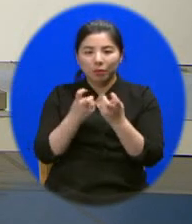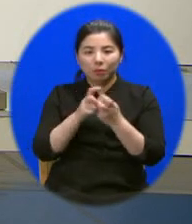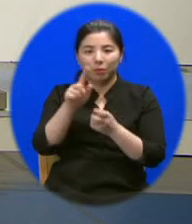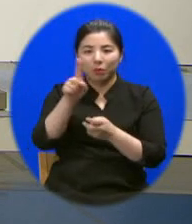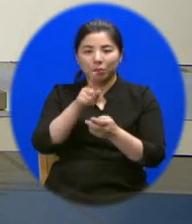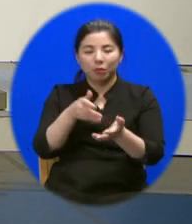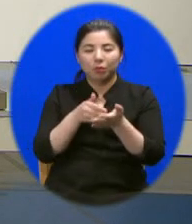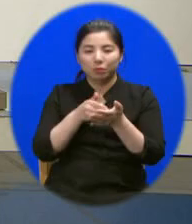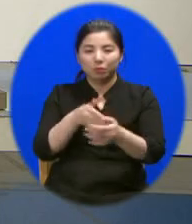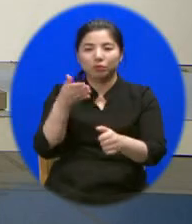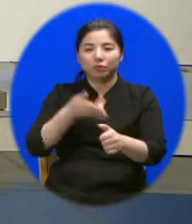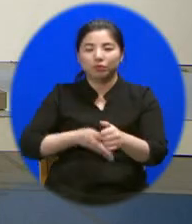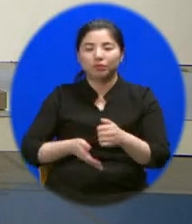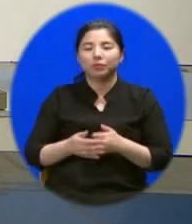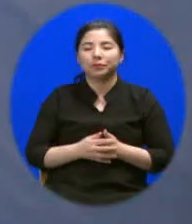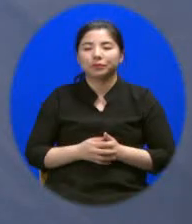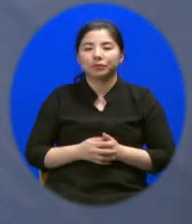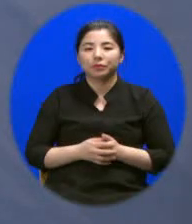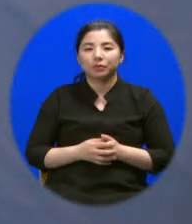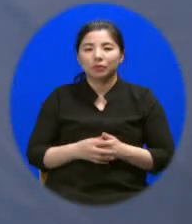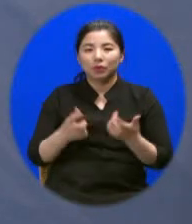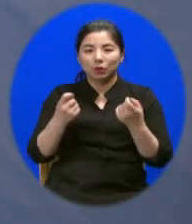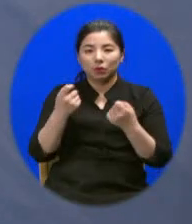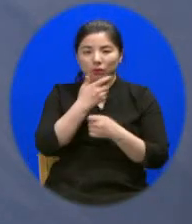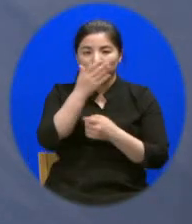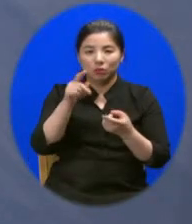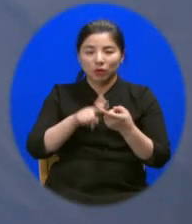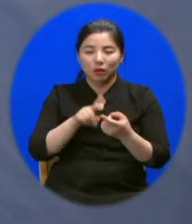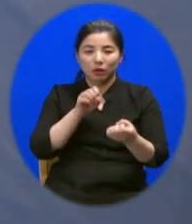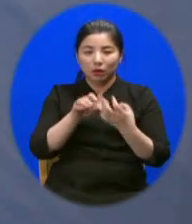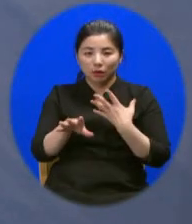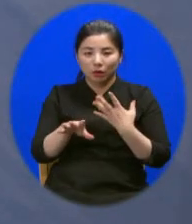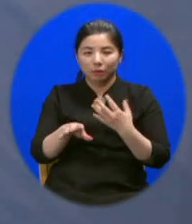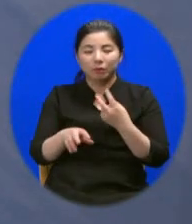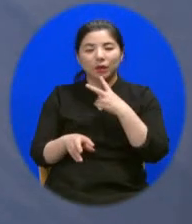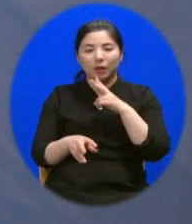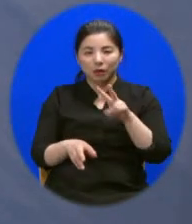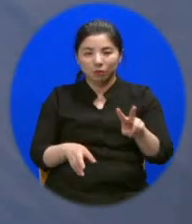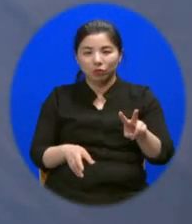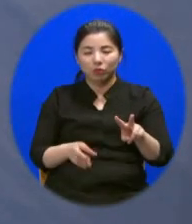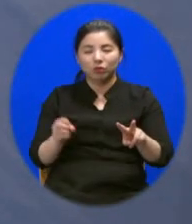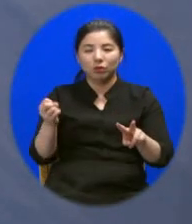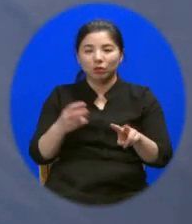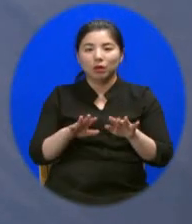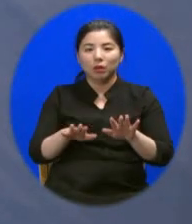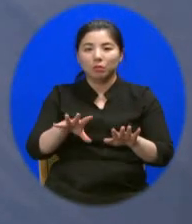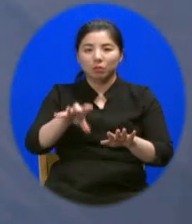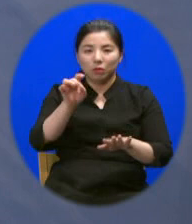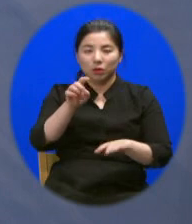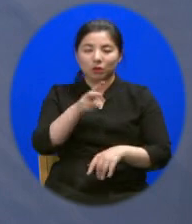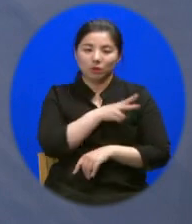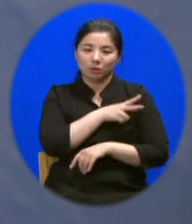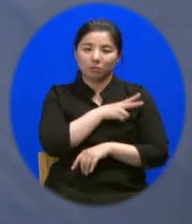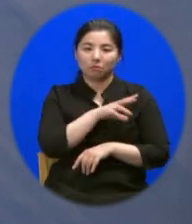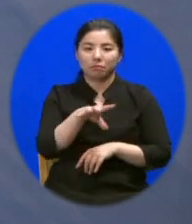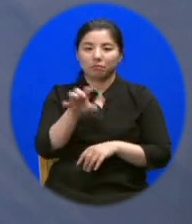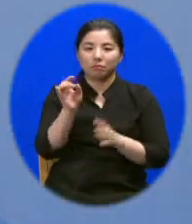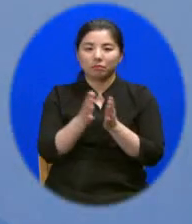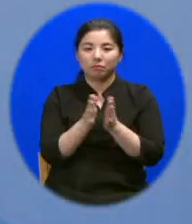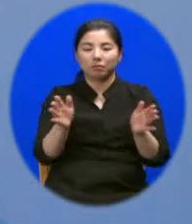제시해 주시면 되겠습니다 공통 질문에 대한 답변 시간은 2분 이구요 이번에 먼저 경대 소보 부터